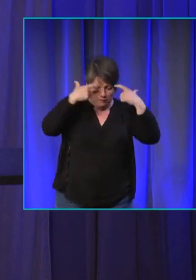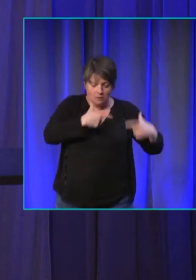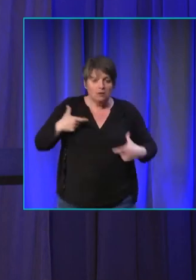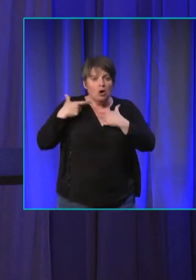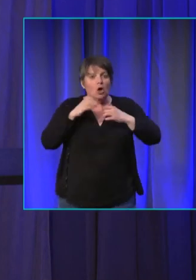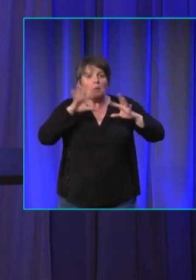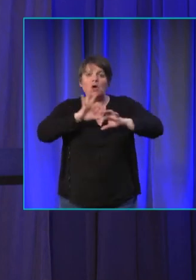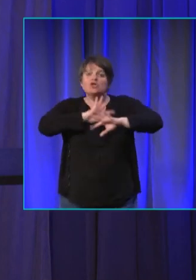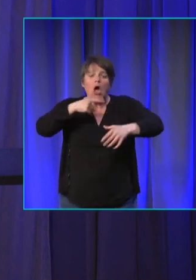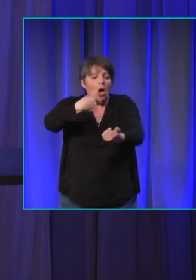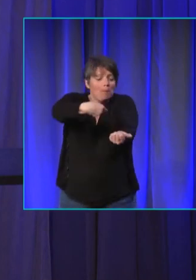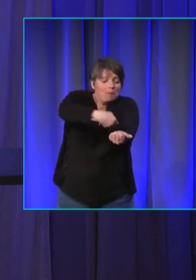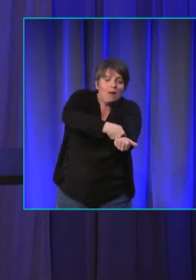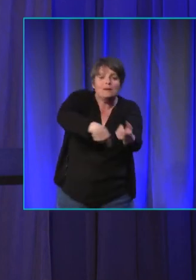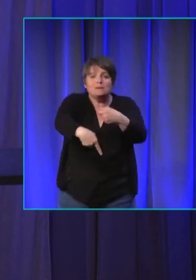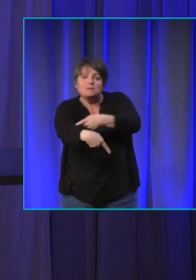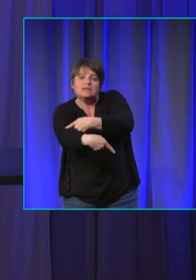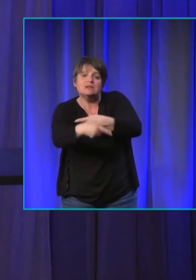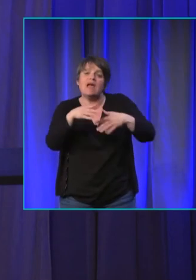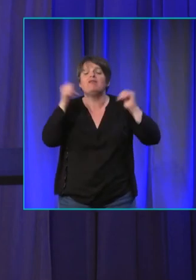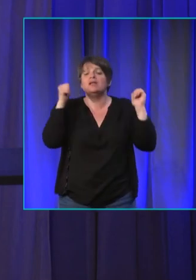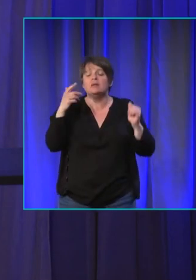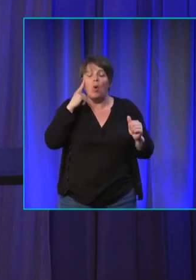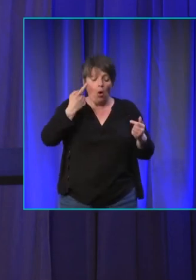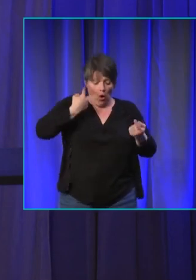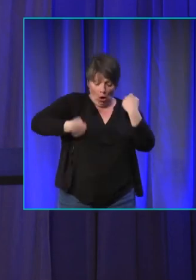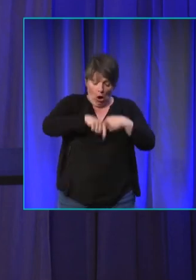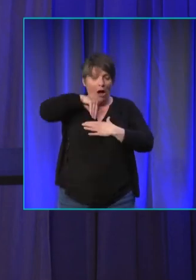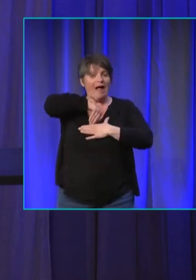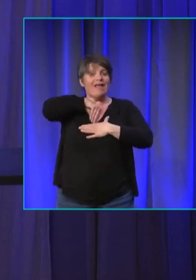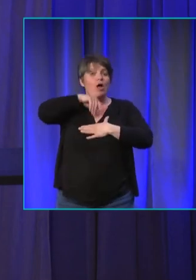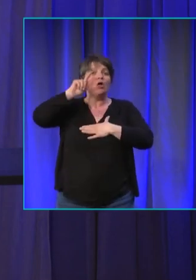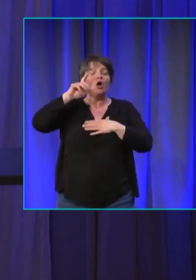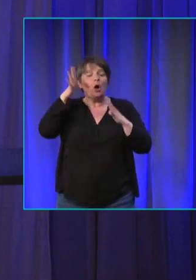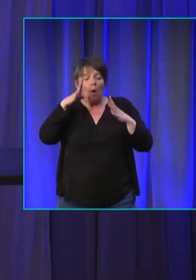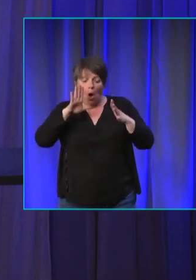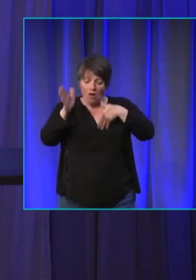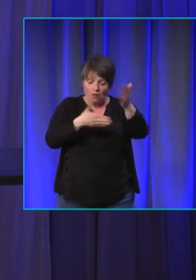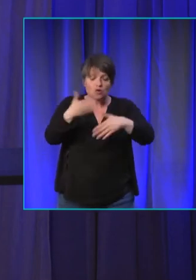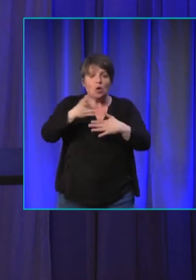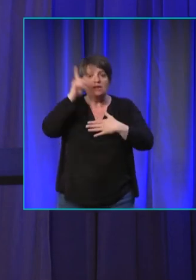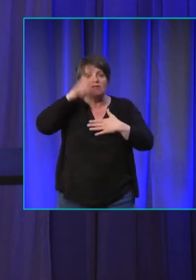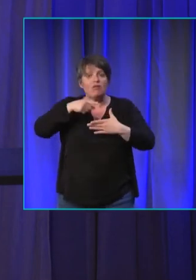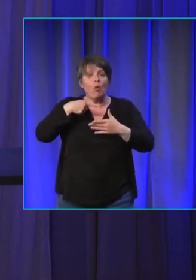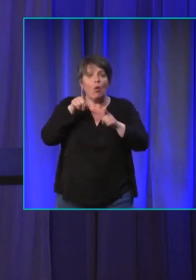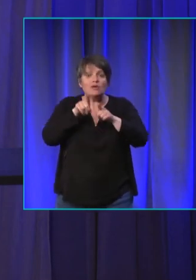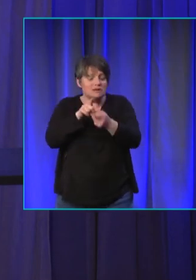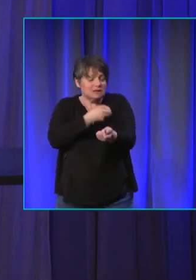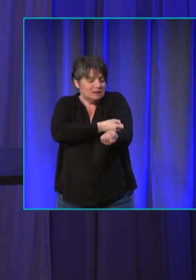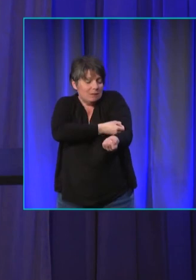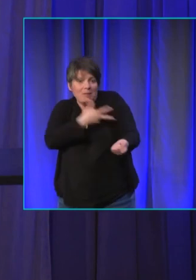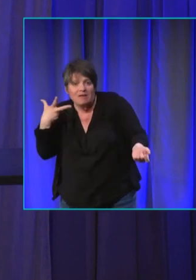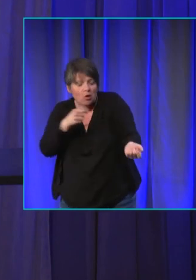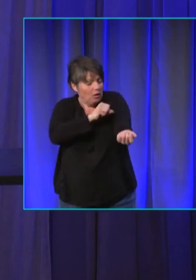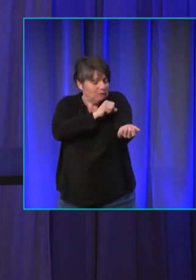parce que vous comprendrez bien que pour comprendre un petit peu ce qui se passe au niveau du métabolisme, il faut normalement prélever des fibres musculaires, donc faire